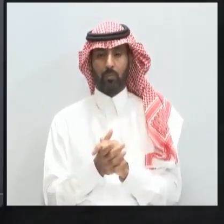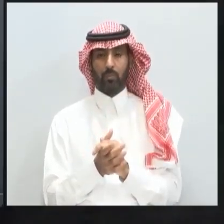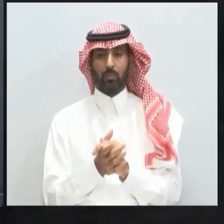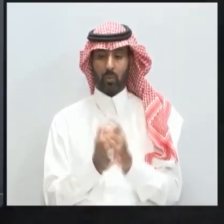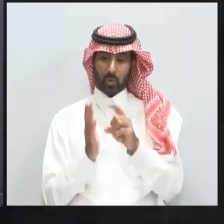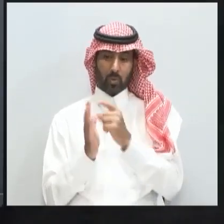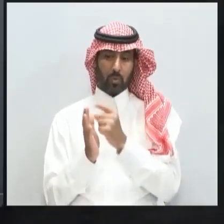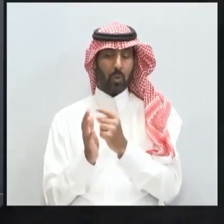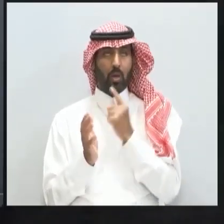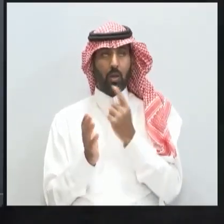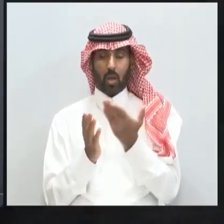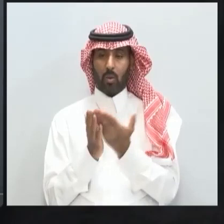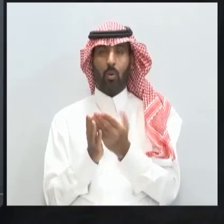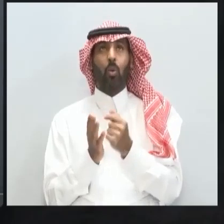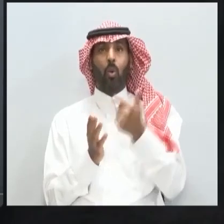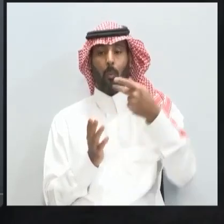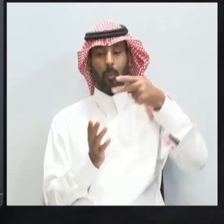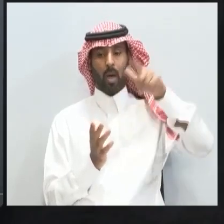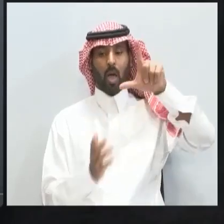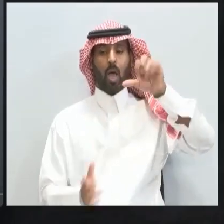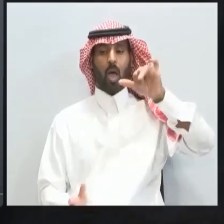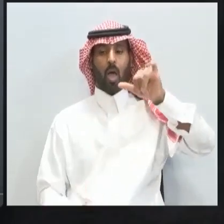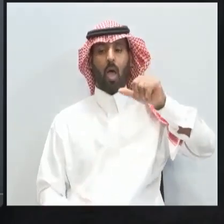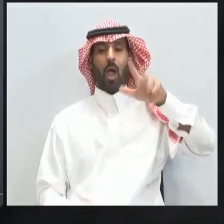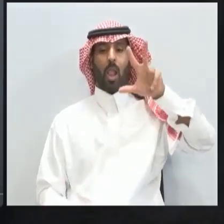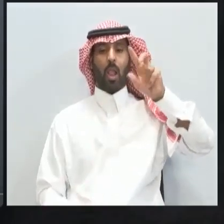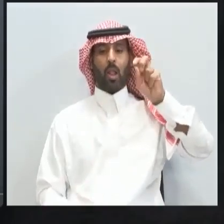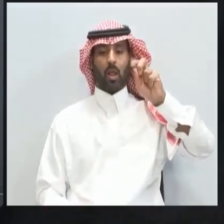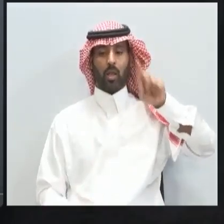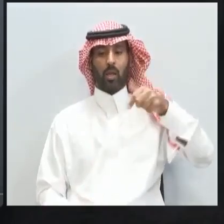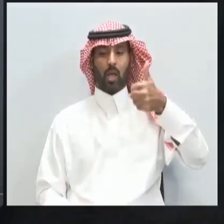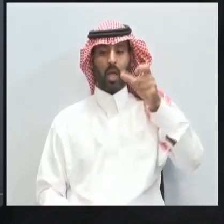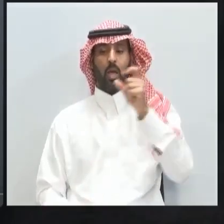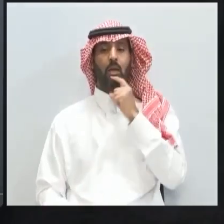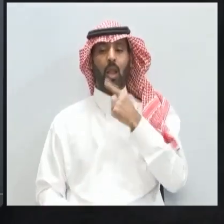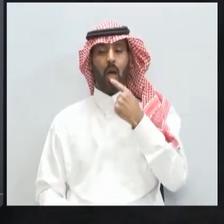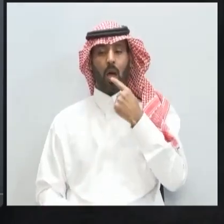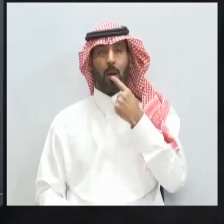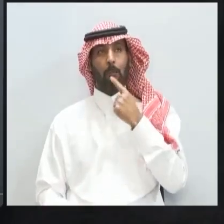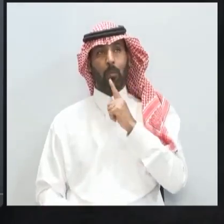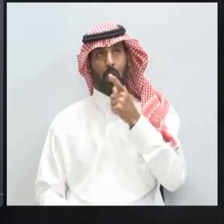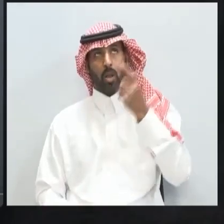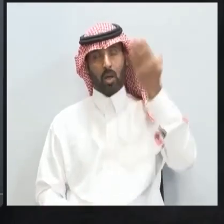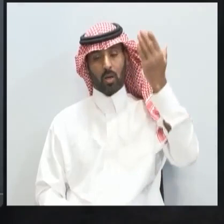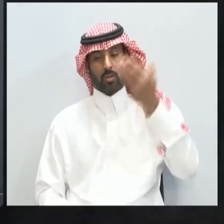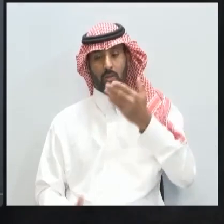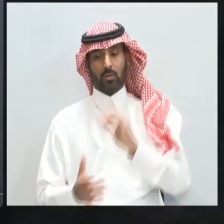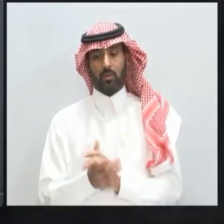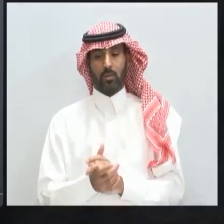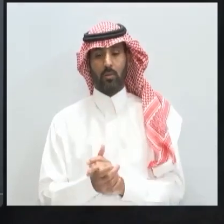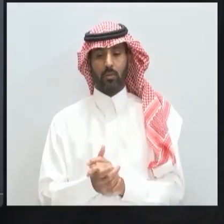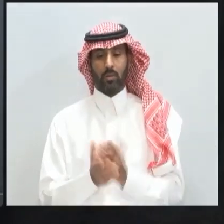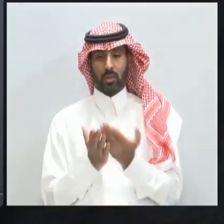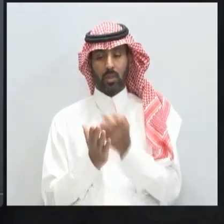عنوان الكتاب علوم القران اذا هو متعلق مباشره بماذا احسنتم